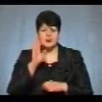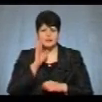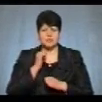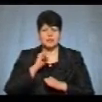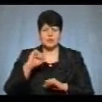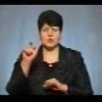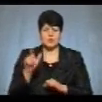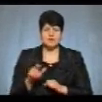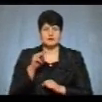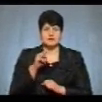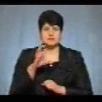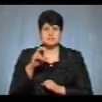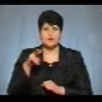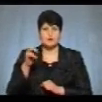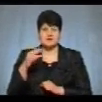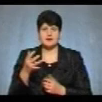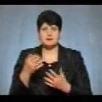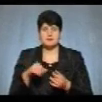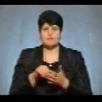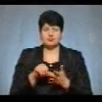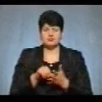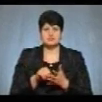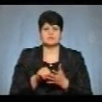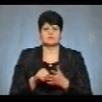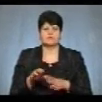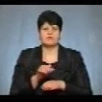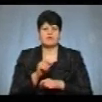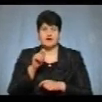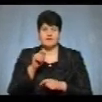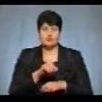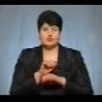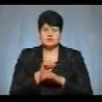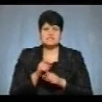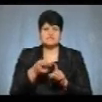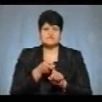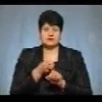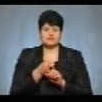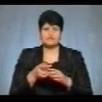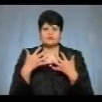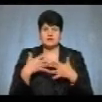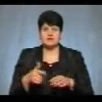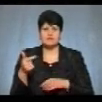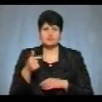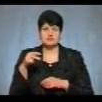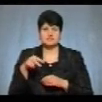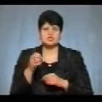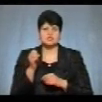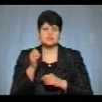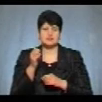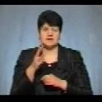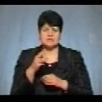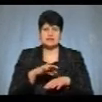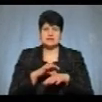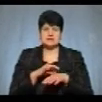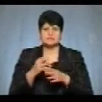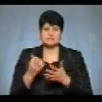який брав участь у Революції Гідності. Марія Слободян розповідає, зв'язок з сином втратився у грудні 2013-го. Тіло знайшли в